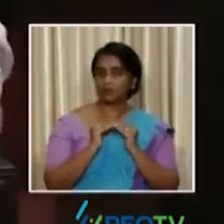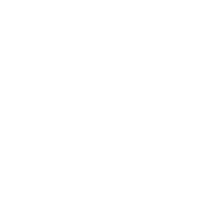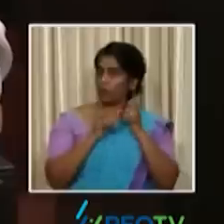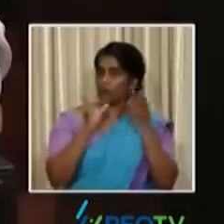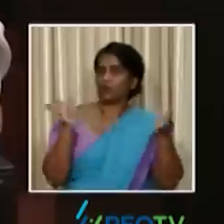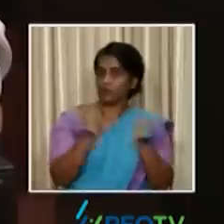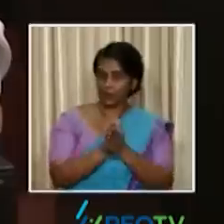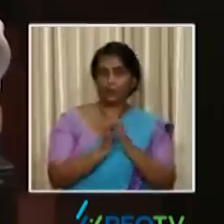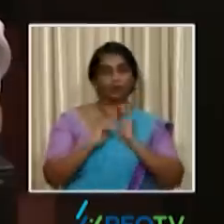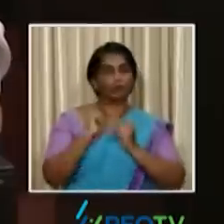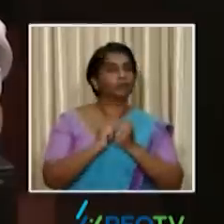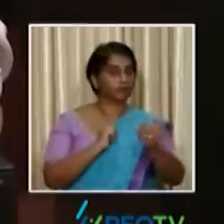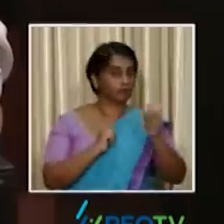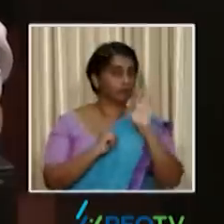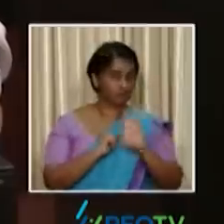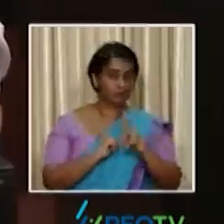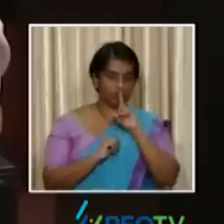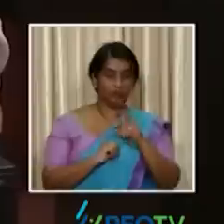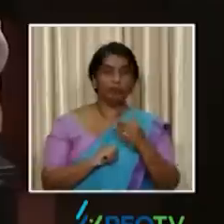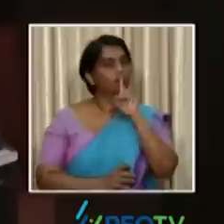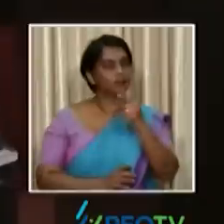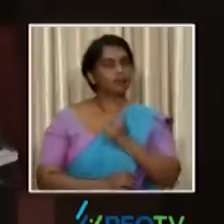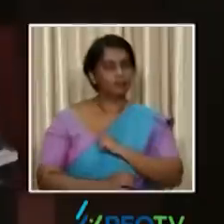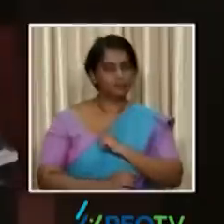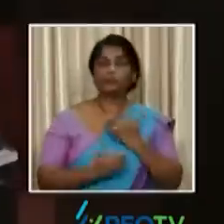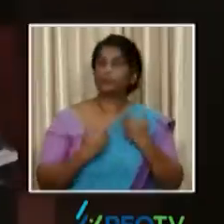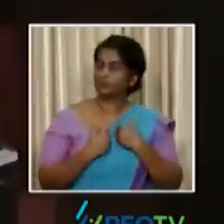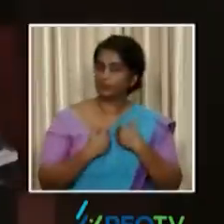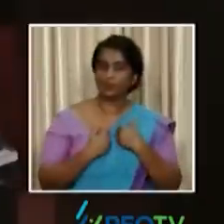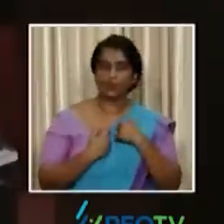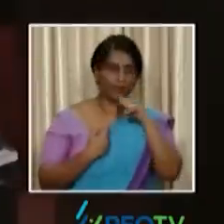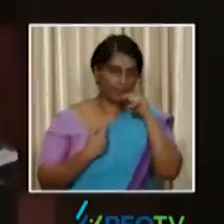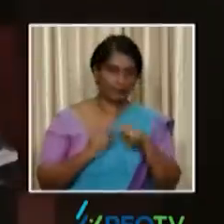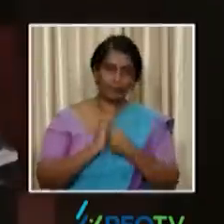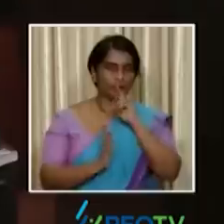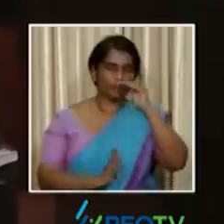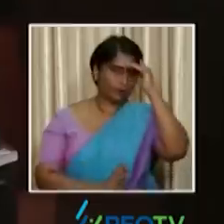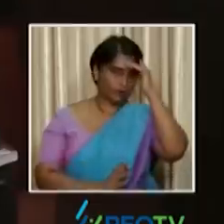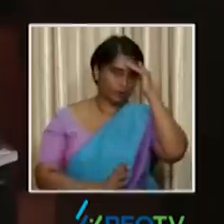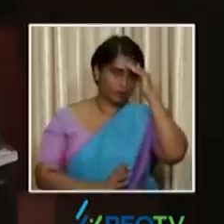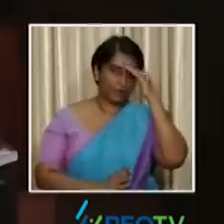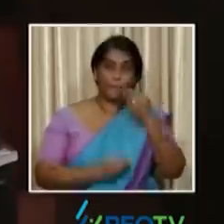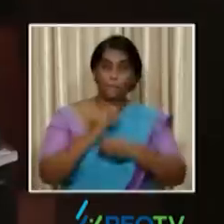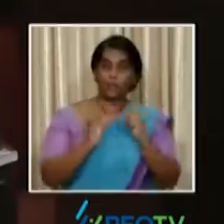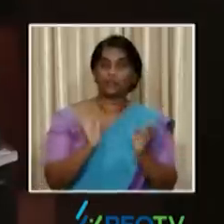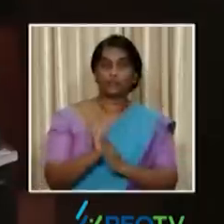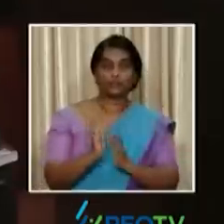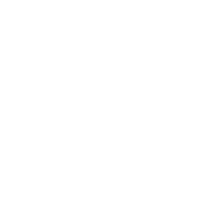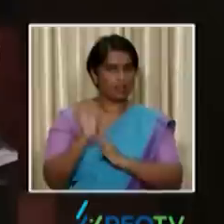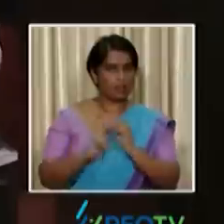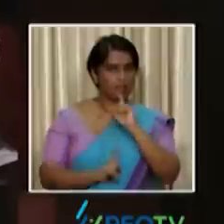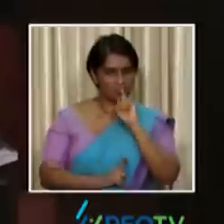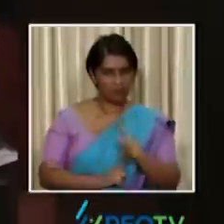IPU පොත මං ගරු කතානායකතුමාට ආරාධනා කරන මේ පොත කියවන්න කියලා. අපිට නම් ඇත්ත වශයෙන්ම ගරු කතානායකතුමනේ business committee එකට එන්න